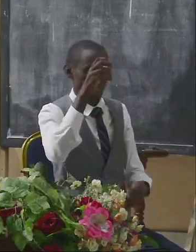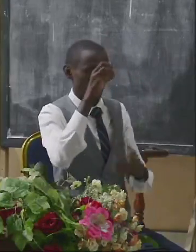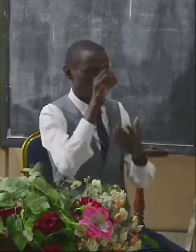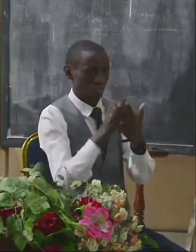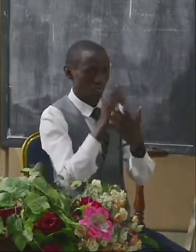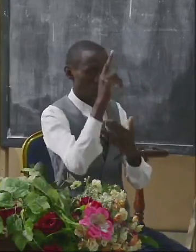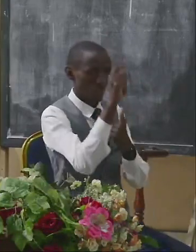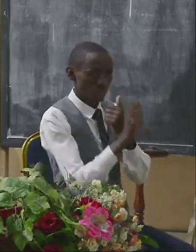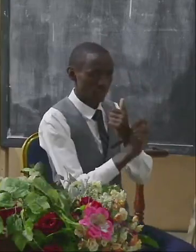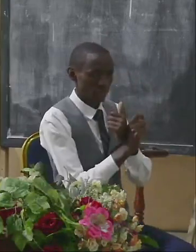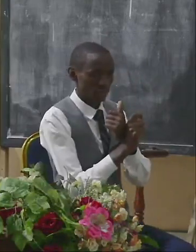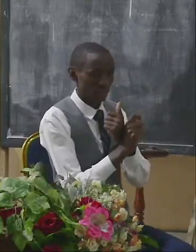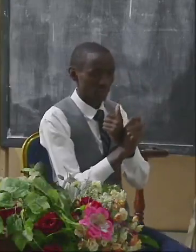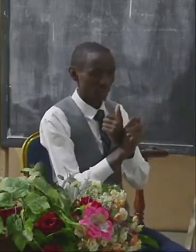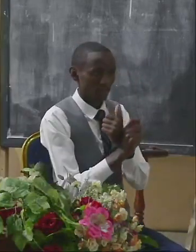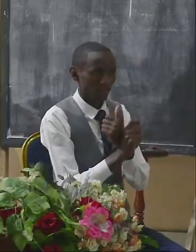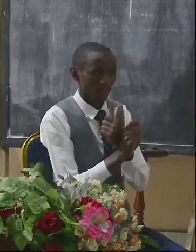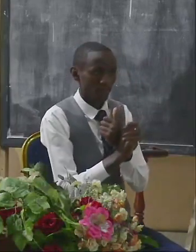mnane.